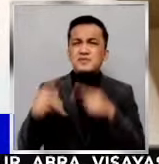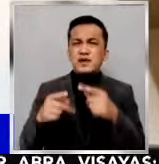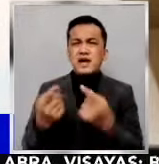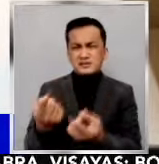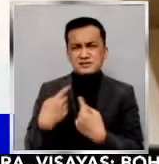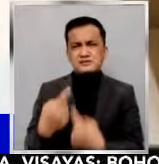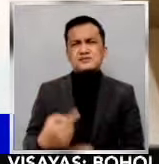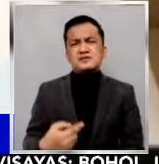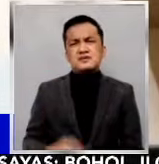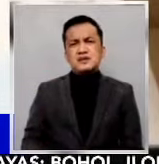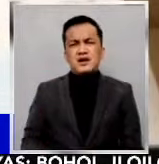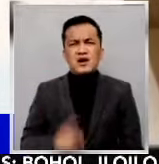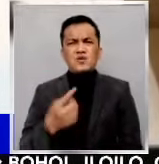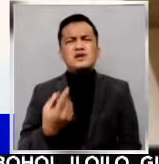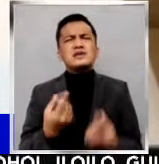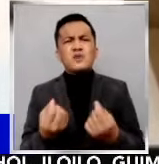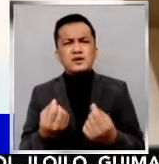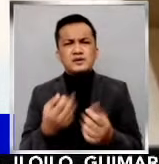niyo sa pera?